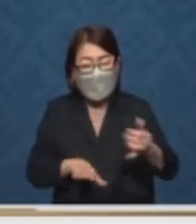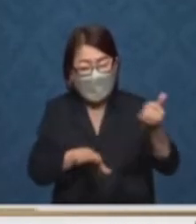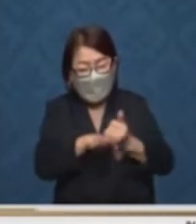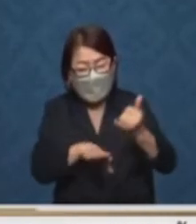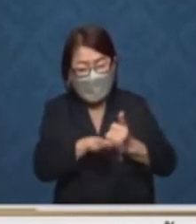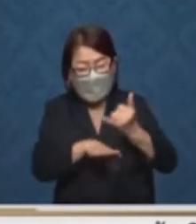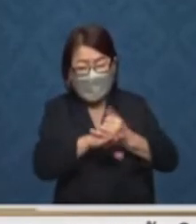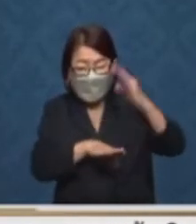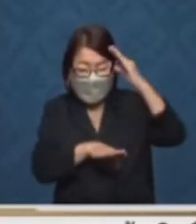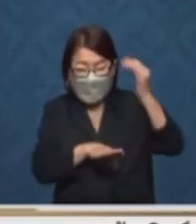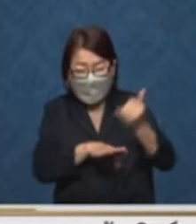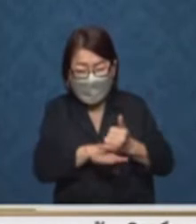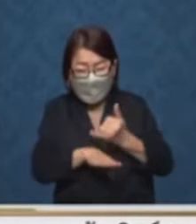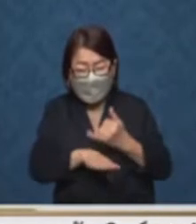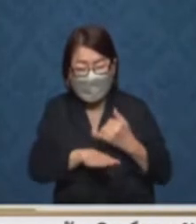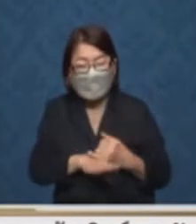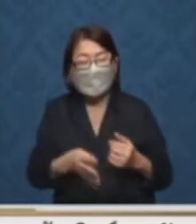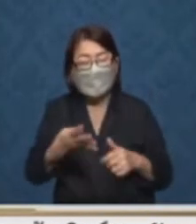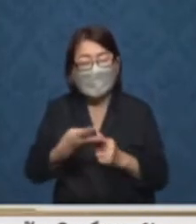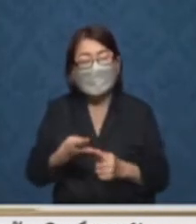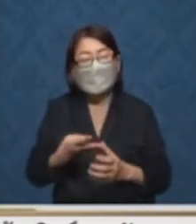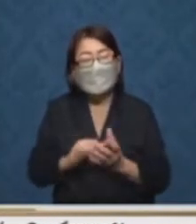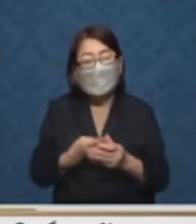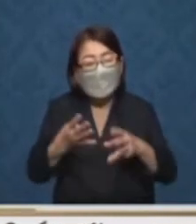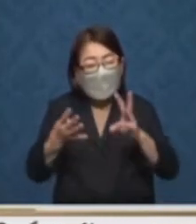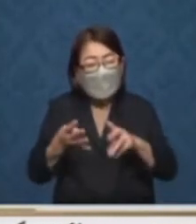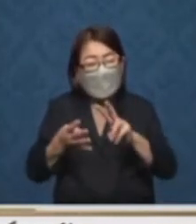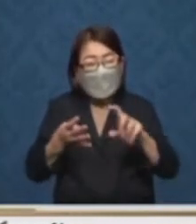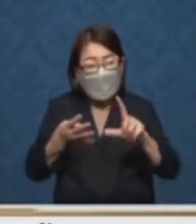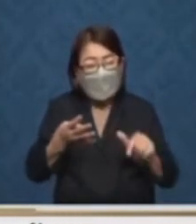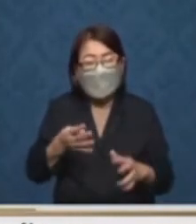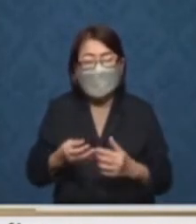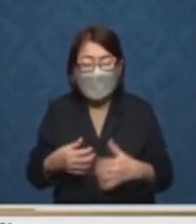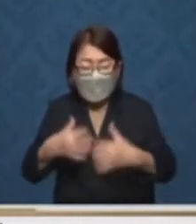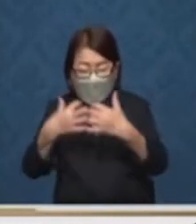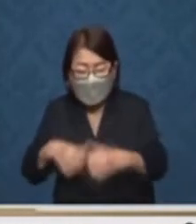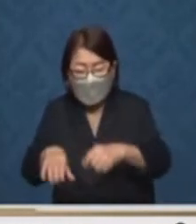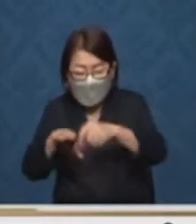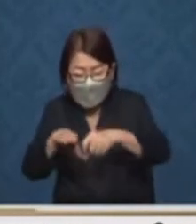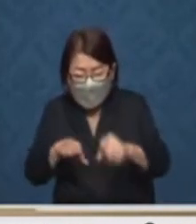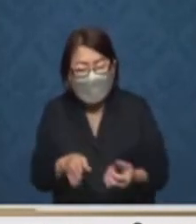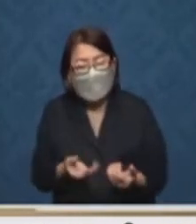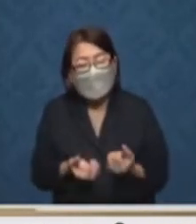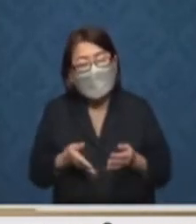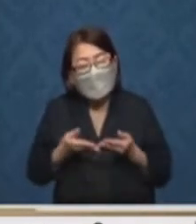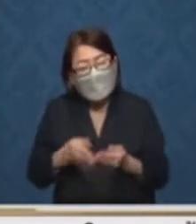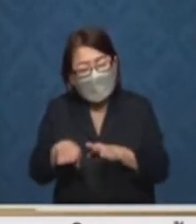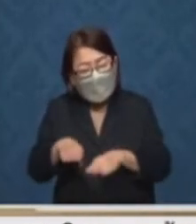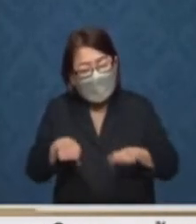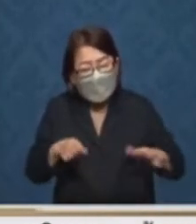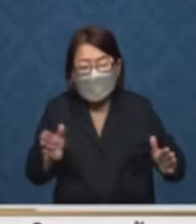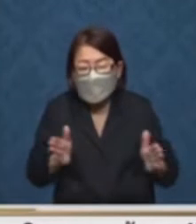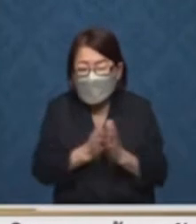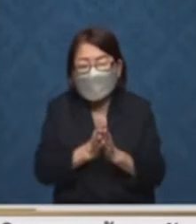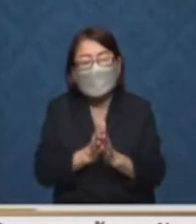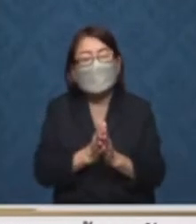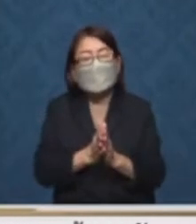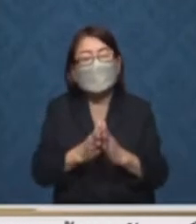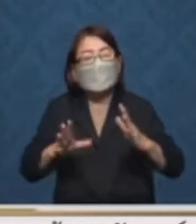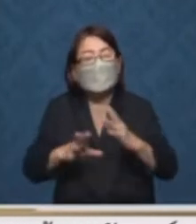เนี่ยอีก1ลำ 6,200 ล้านแล้วก็มีพวกโรงซ่อมท่าจอดเรือต่างๆนะครับเบ็ดเสร็จ